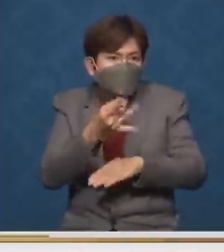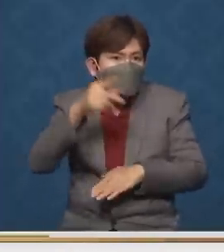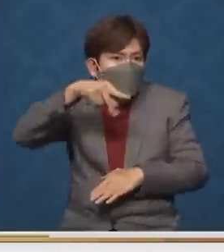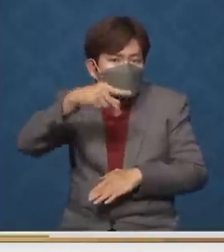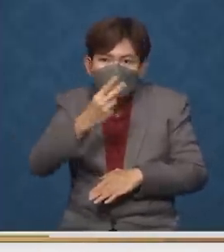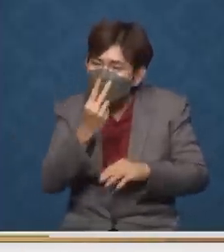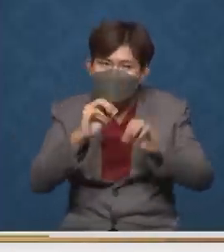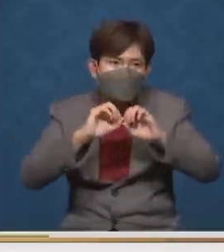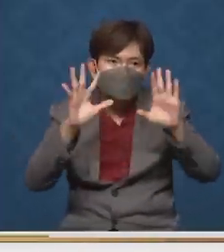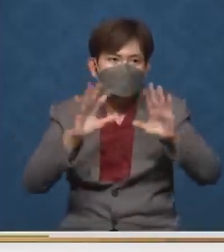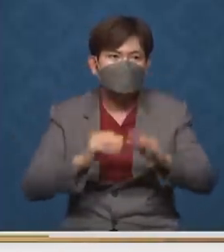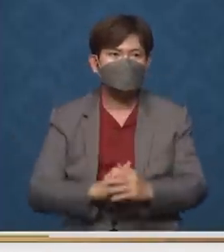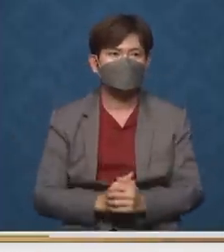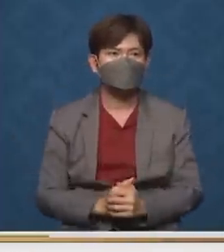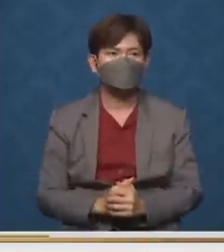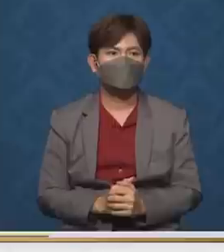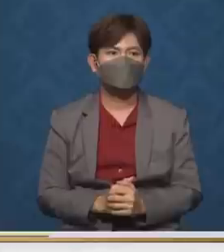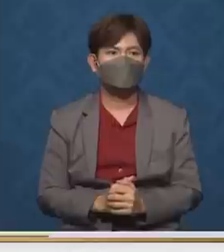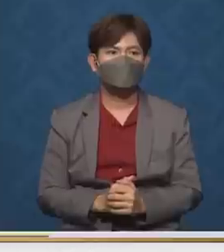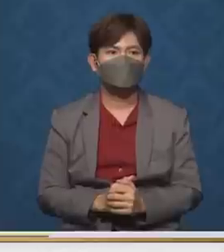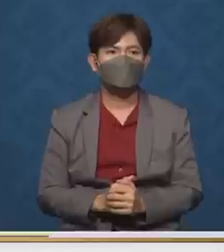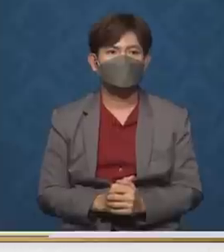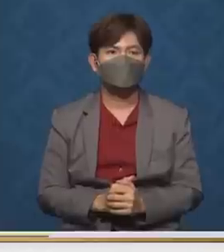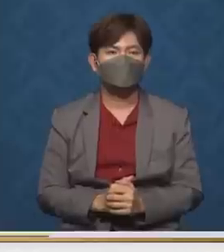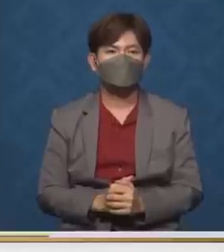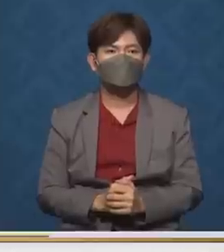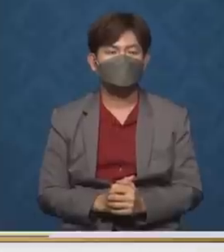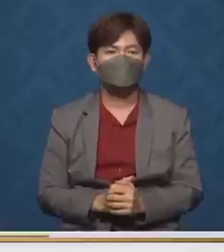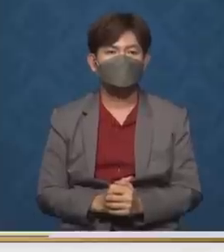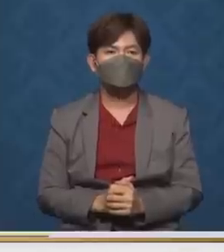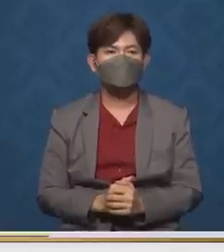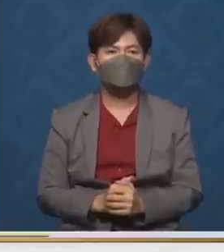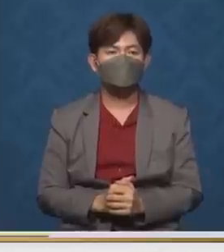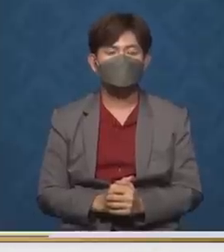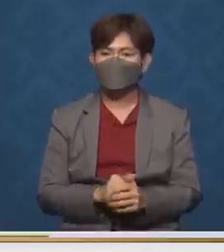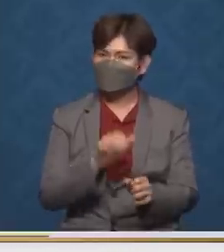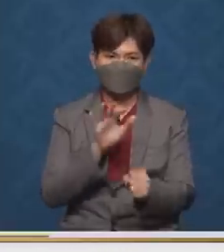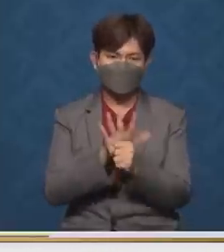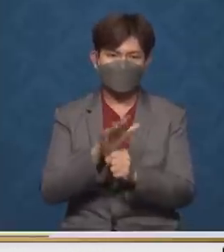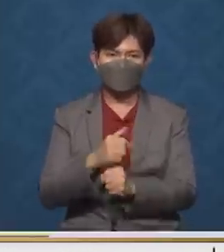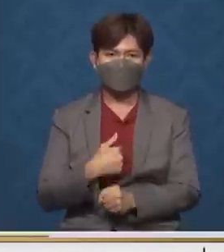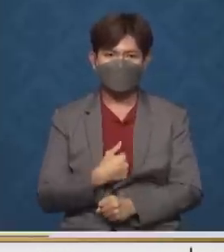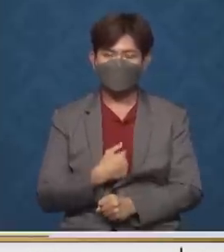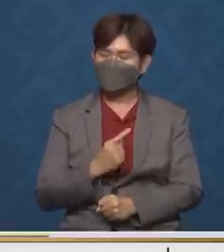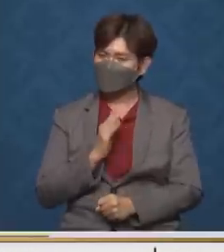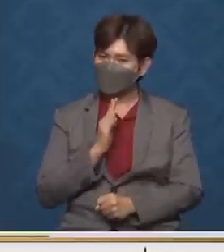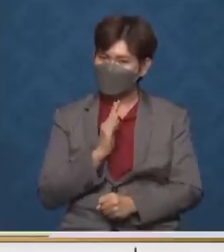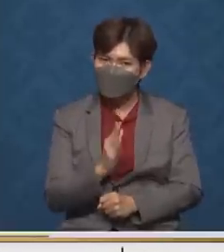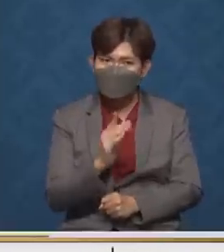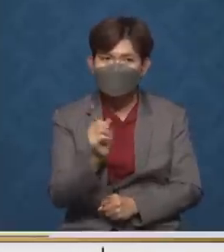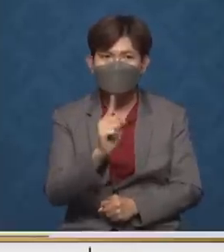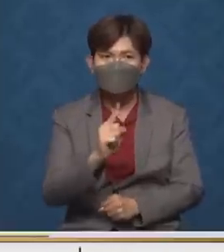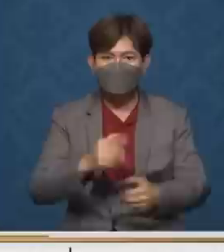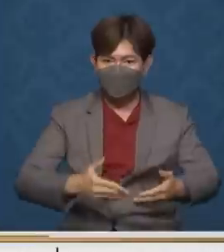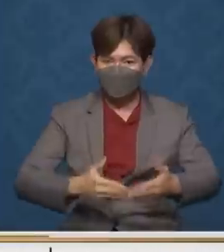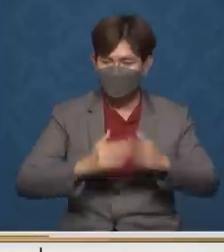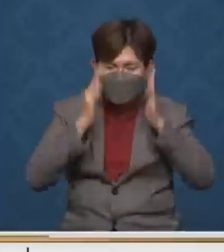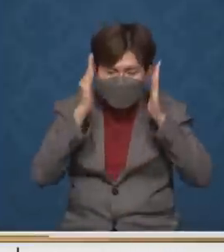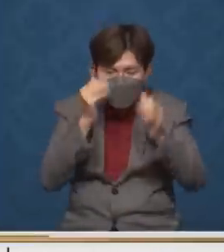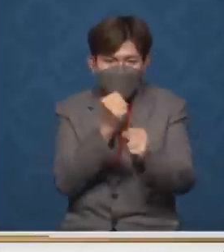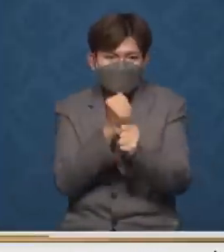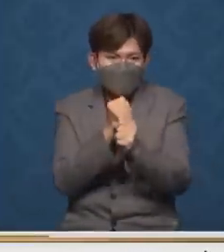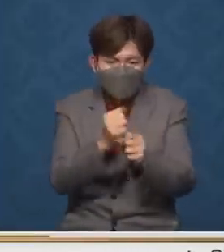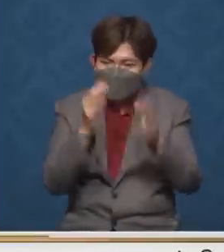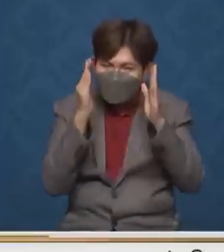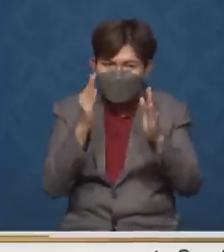ี่ ไม่พอ ความจรใจของหนUIงานนี้ ที่ตั้งออก ตงใจ ทำเหอเก